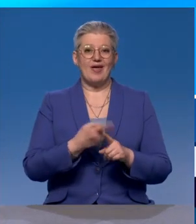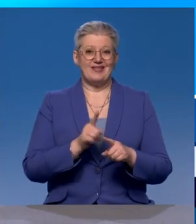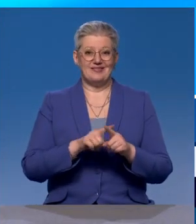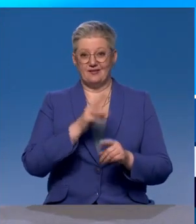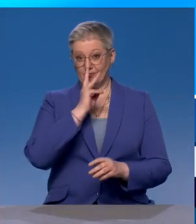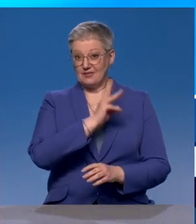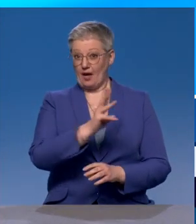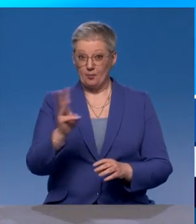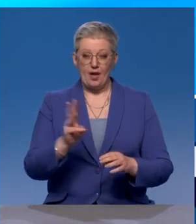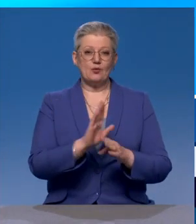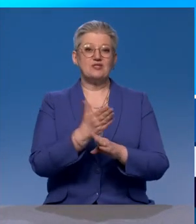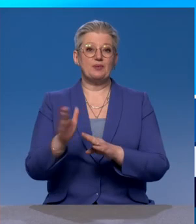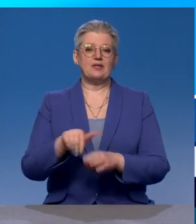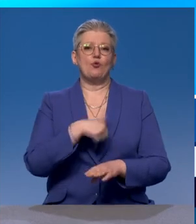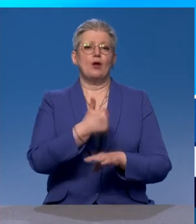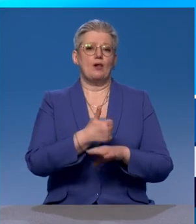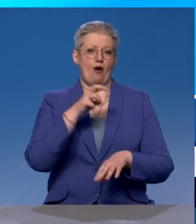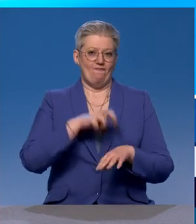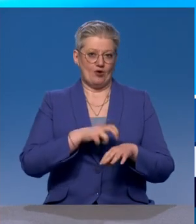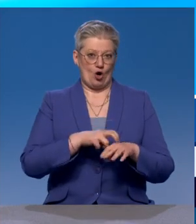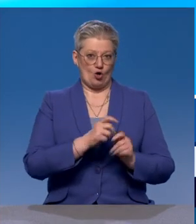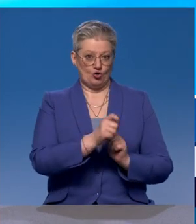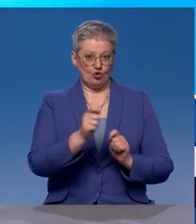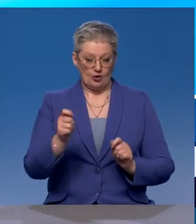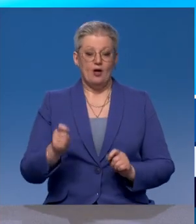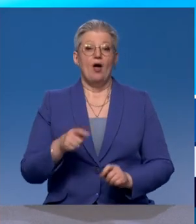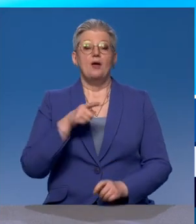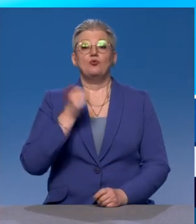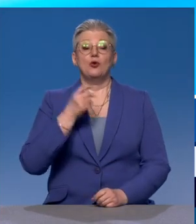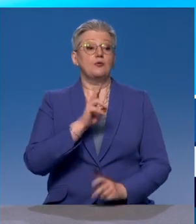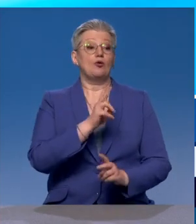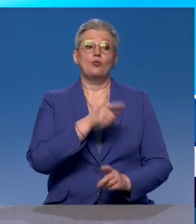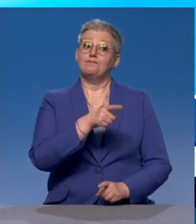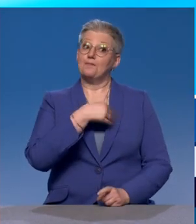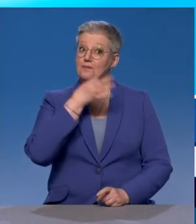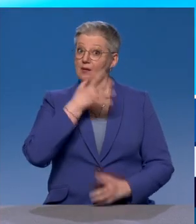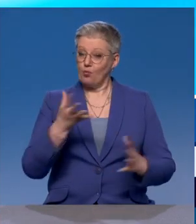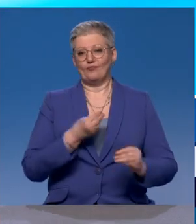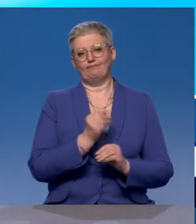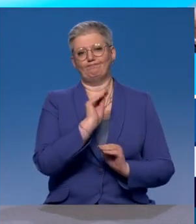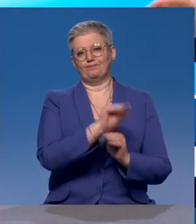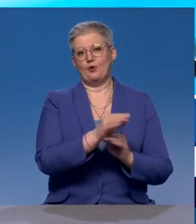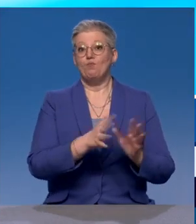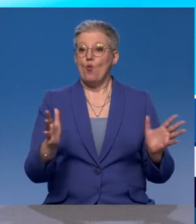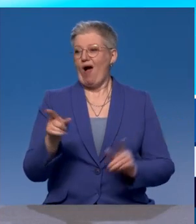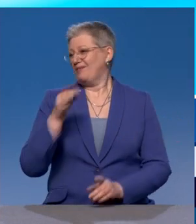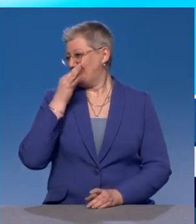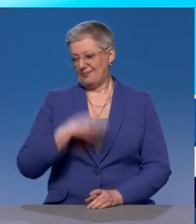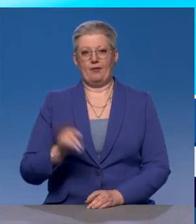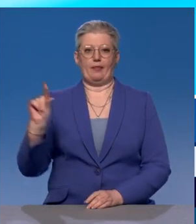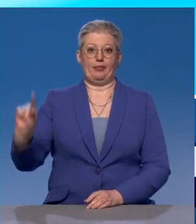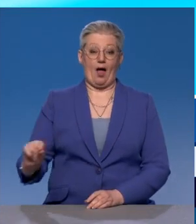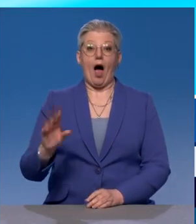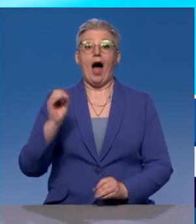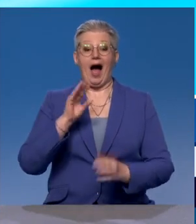зарплаты главврачи. И они могут тем, кто им больше нравится, платить больше. А тем, кто меньше нравится, платить меньше. А по статистике все будет ровно.